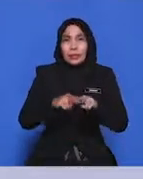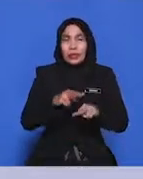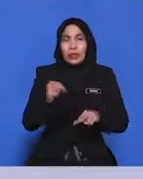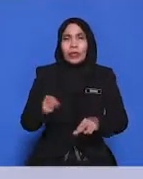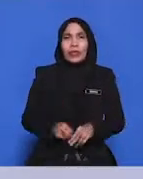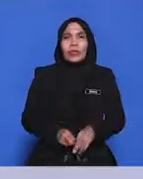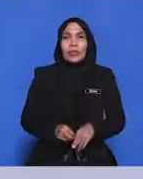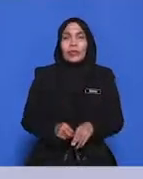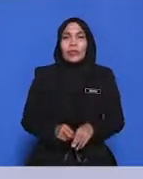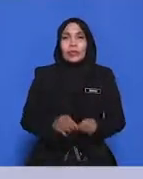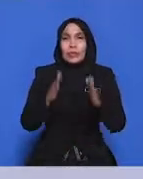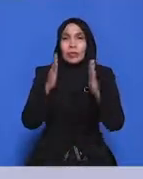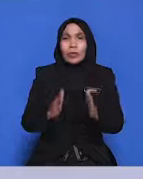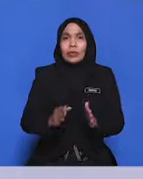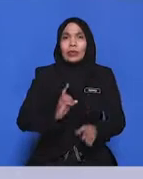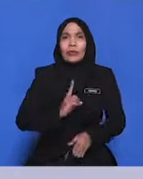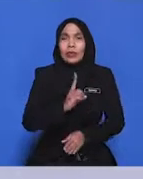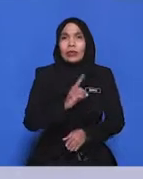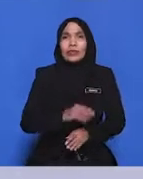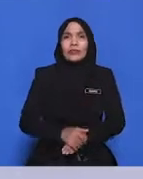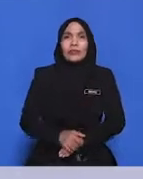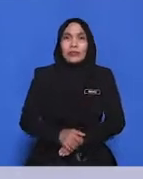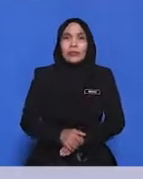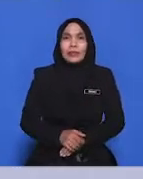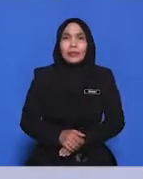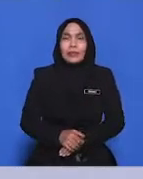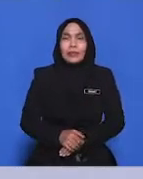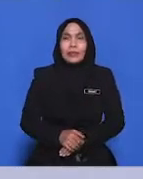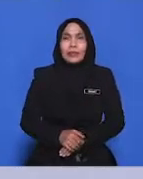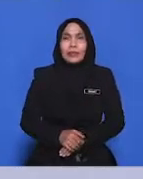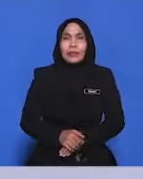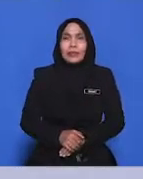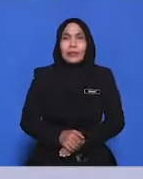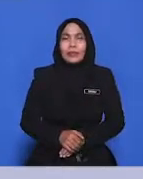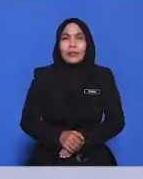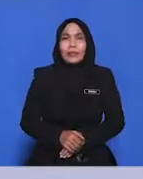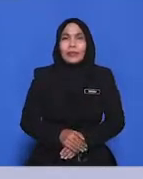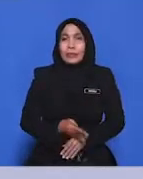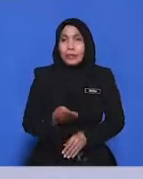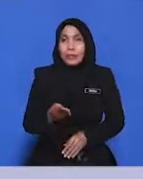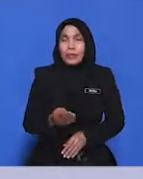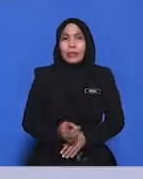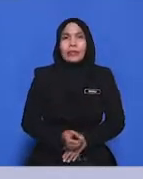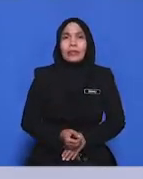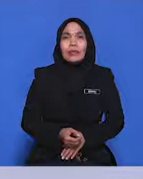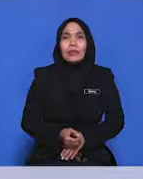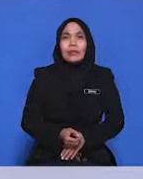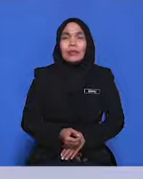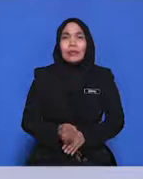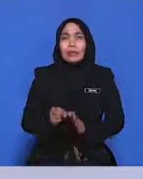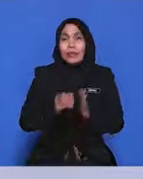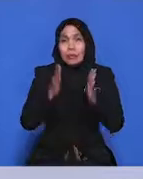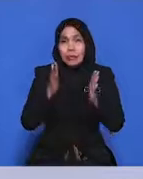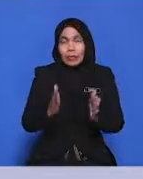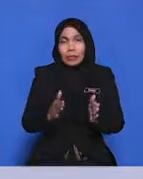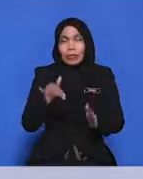perkembangan Islam khususnya di Timur. Bukan itu sahaja, beliau juga merupakan seorang